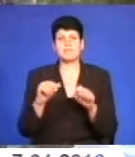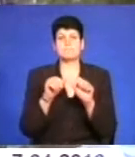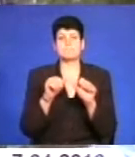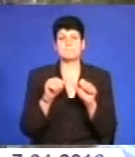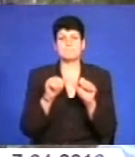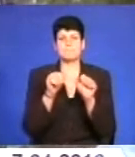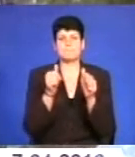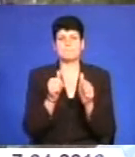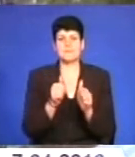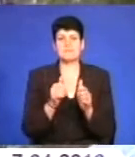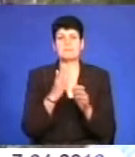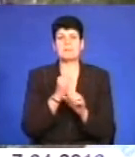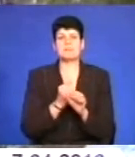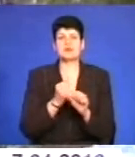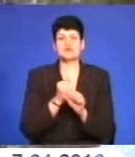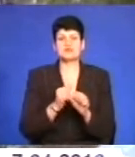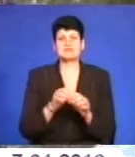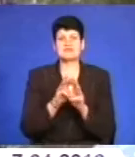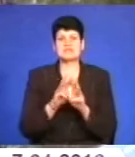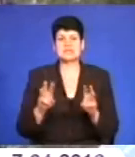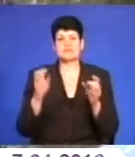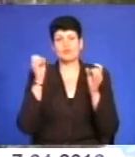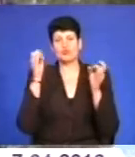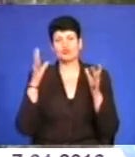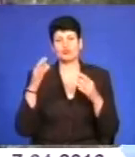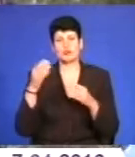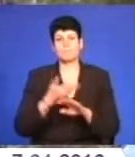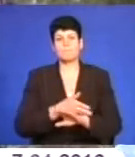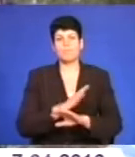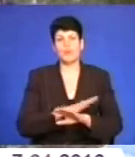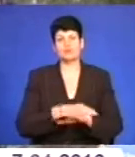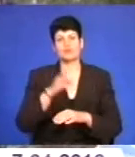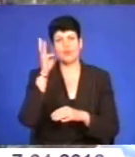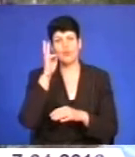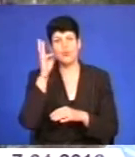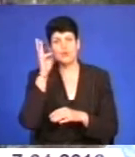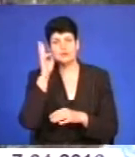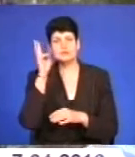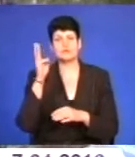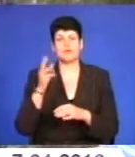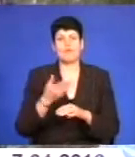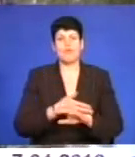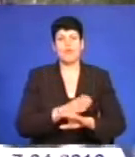ми співпрацюємо з Міністерством культури Польщі, з консульством, з посольством